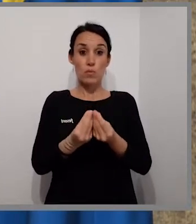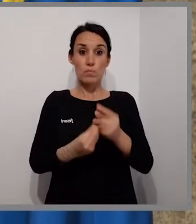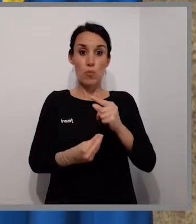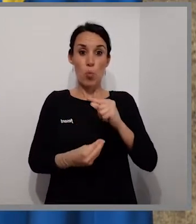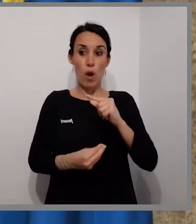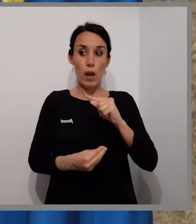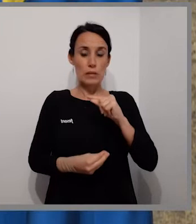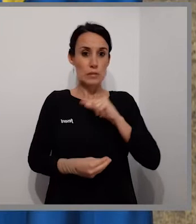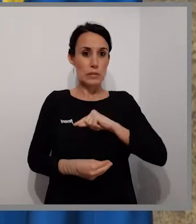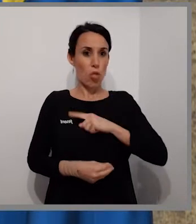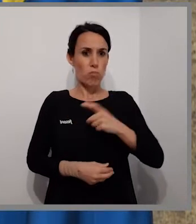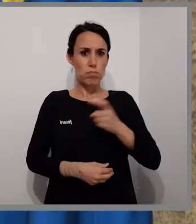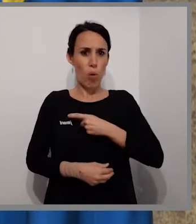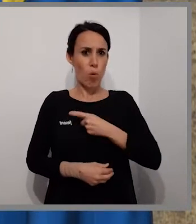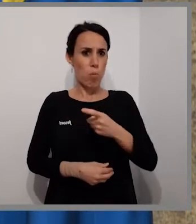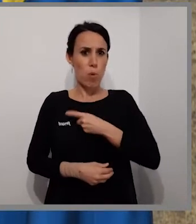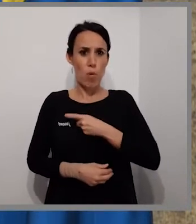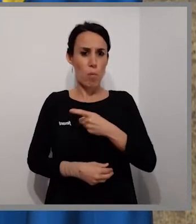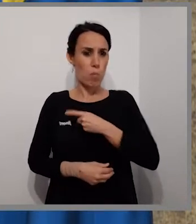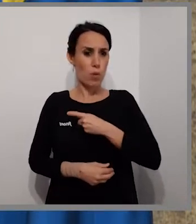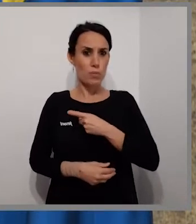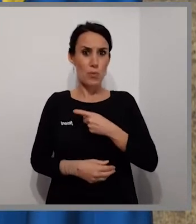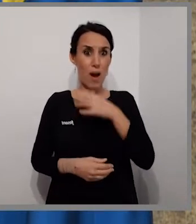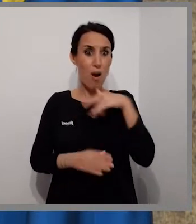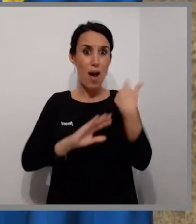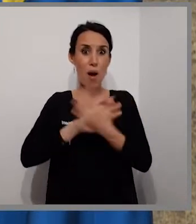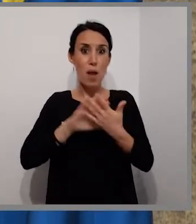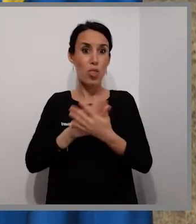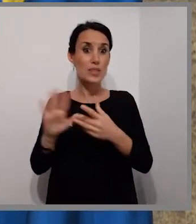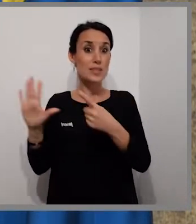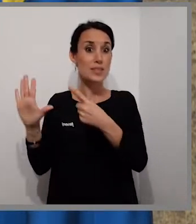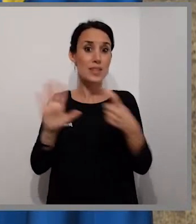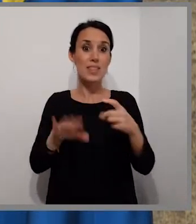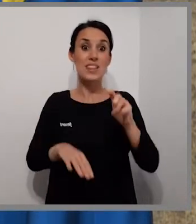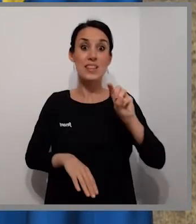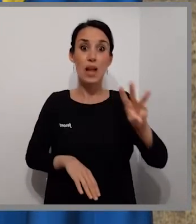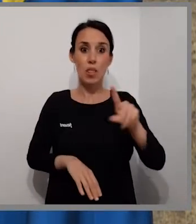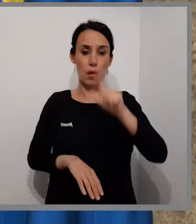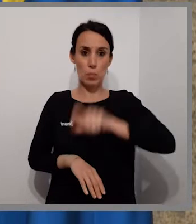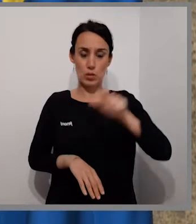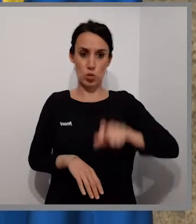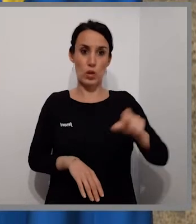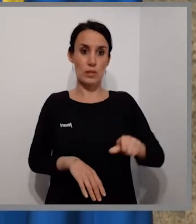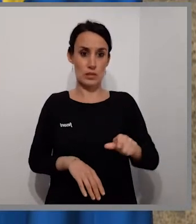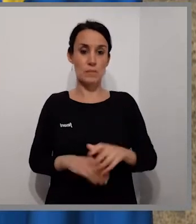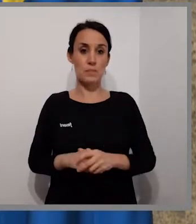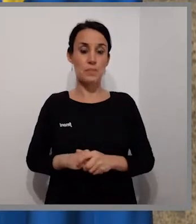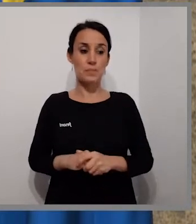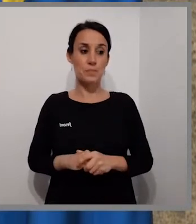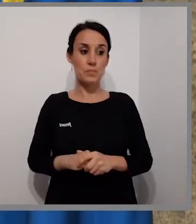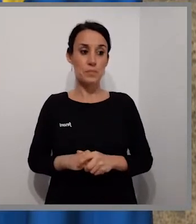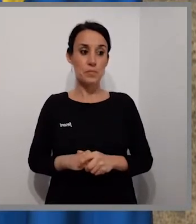ens fan colpir el cor. Estem parlant en aquests moments de 613 persones.